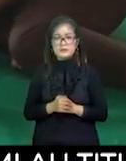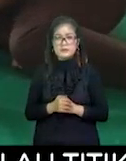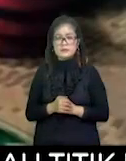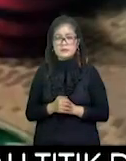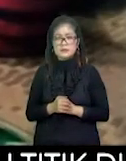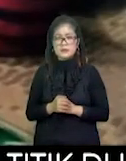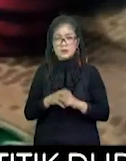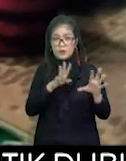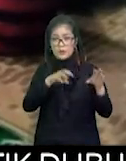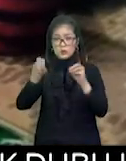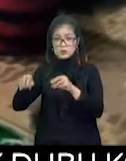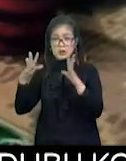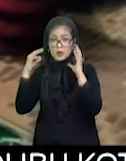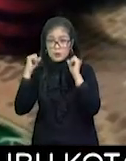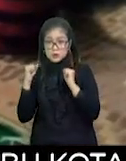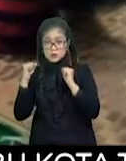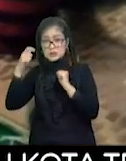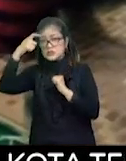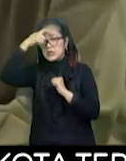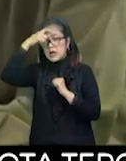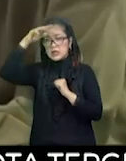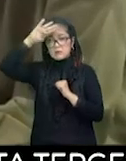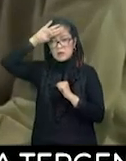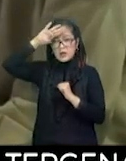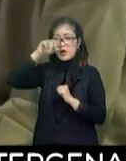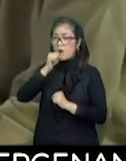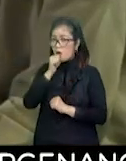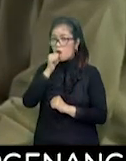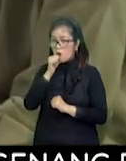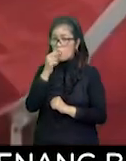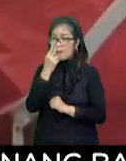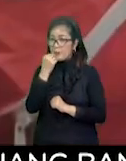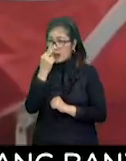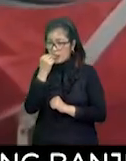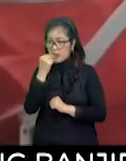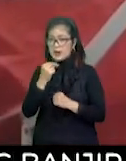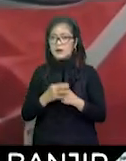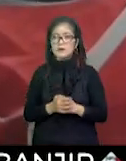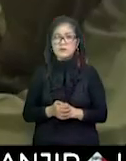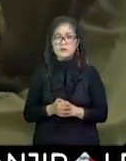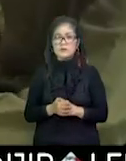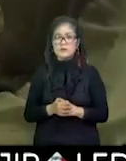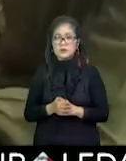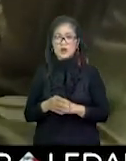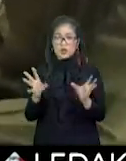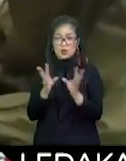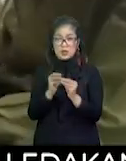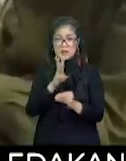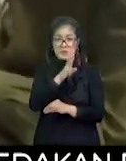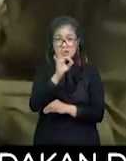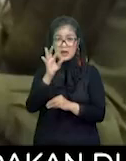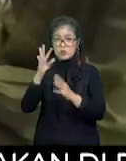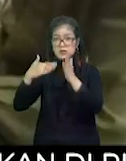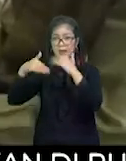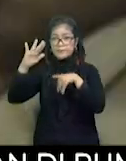mulai mengeluhkan sakit demam, batuk pilek, dan tekanan darah tinggi. 309 warga mengungsi di Brawijaya Edu